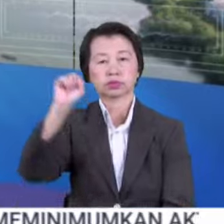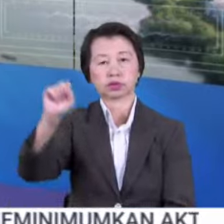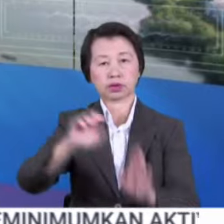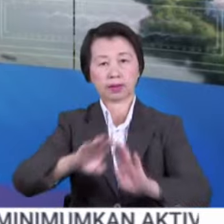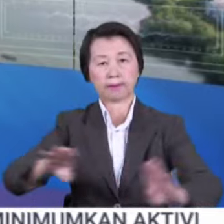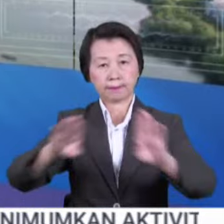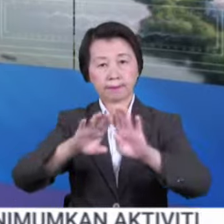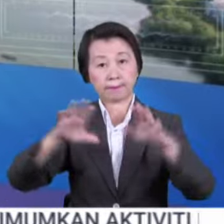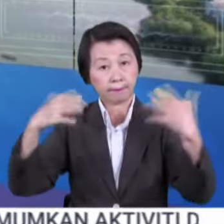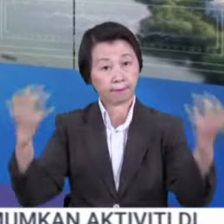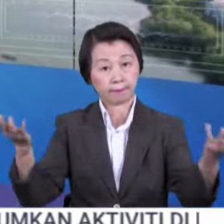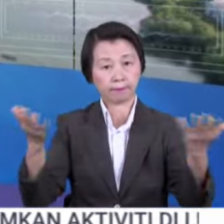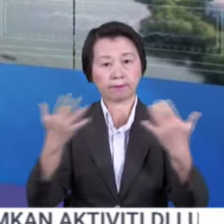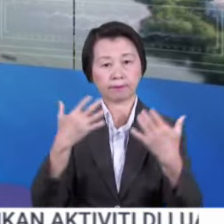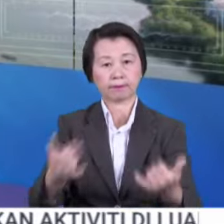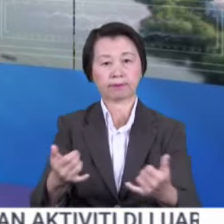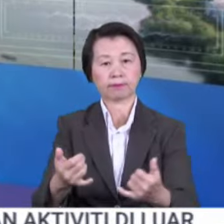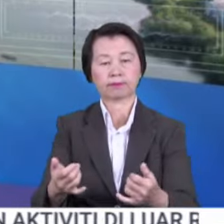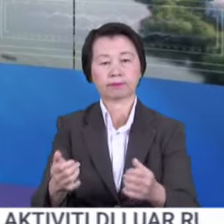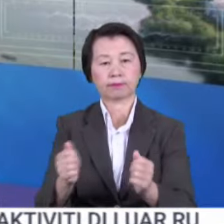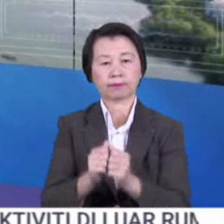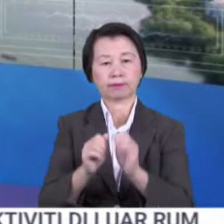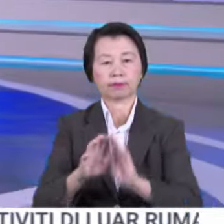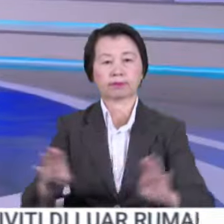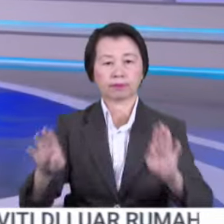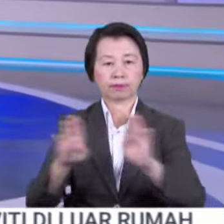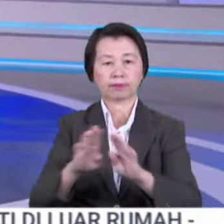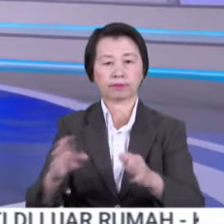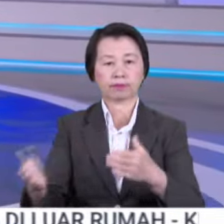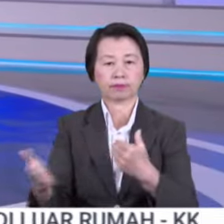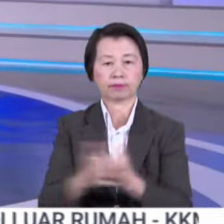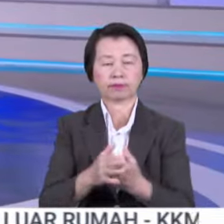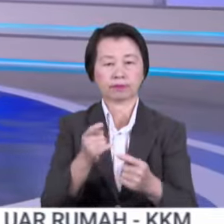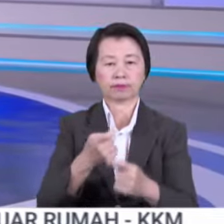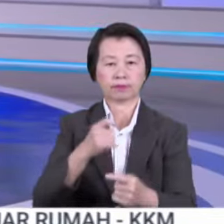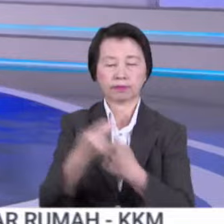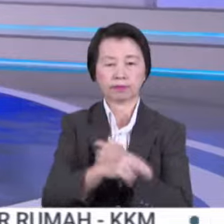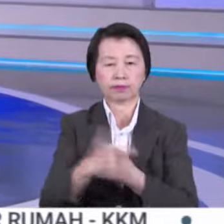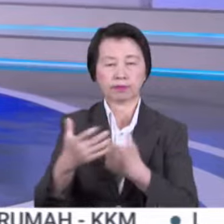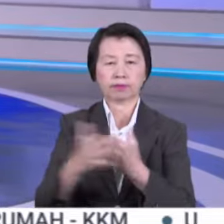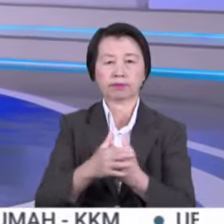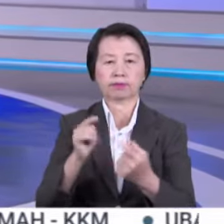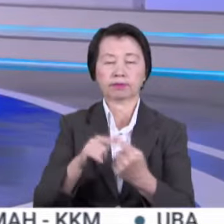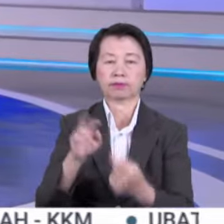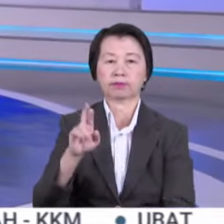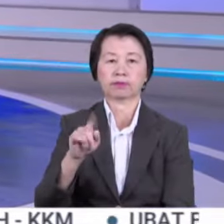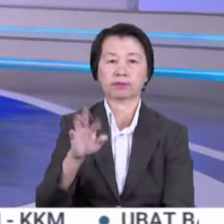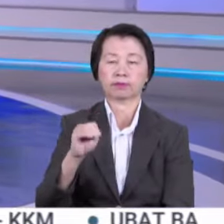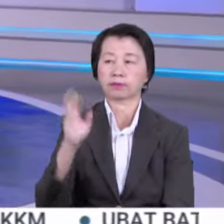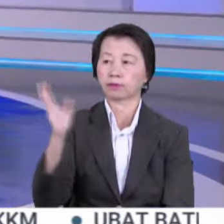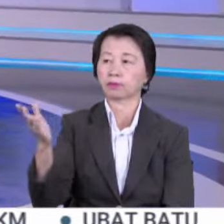yaitu setiap bersama kami laundry di wilayah untuk perkembangan dari negeri lain kembali bersama-sama